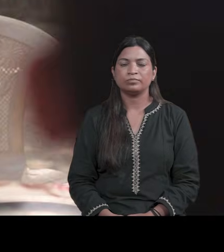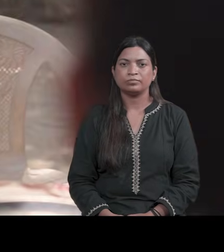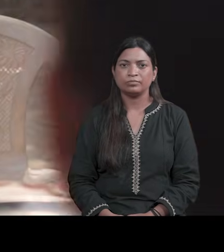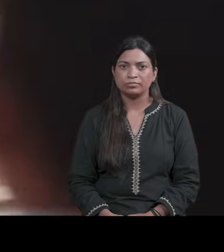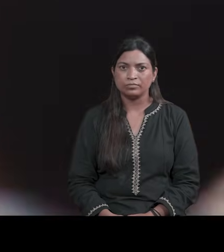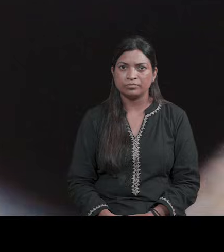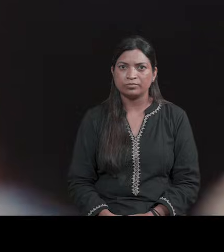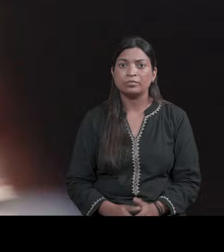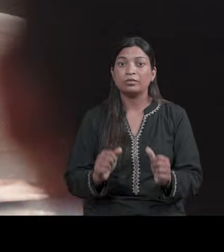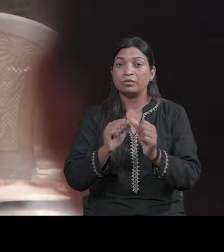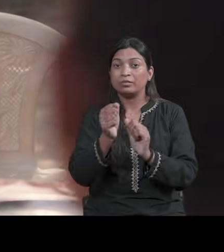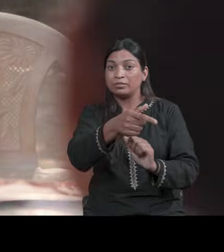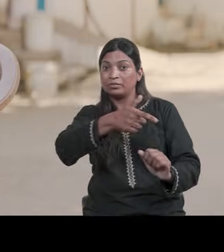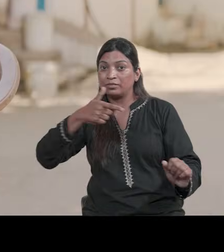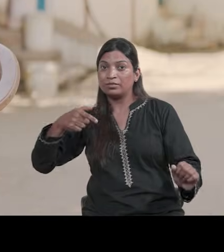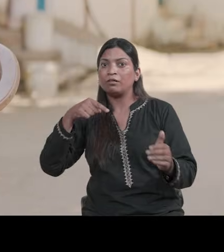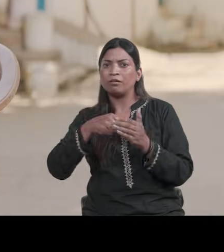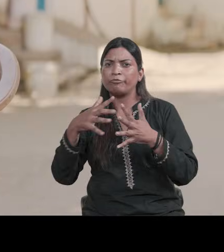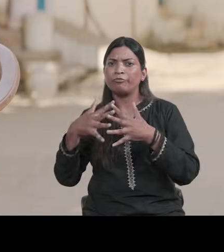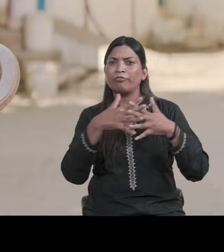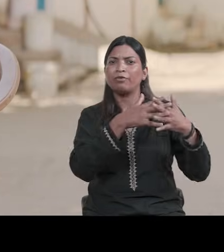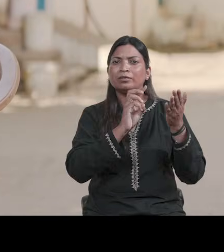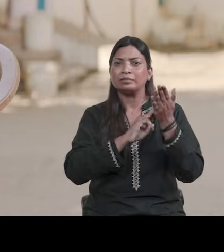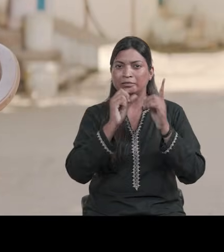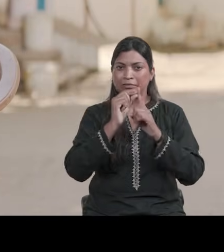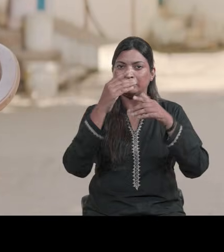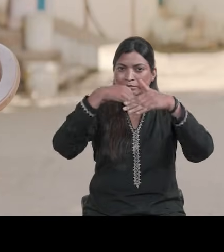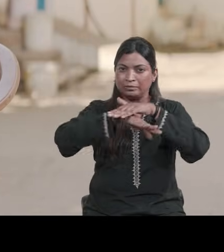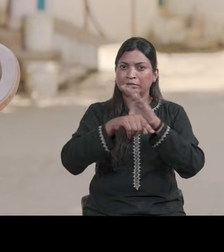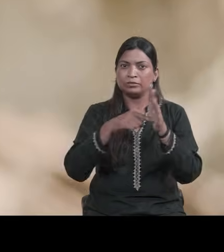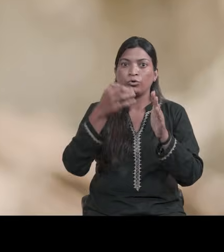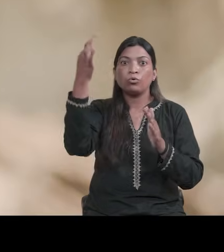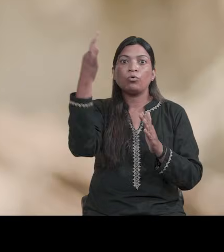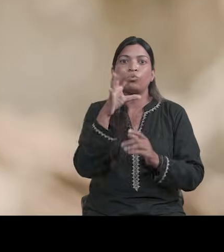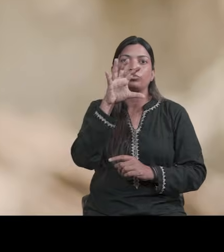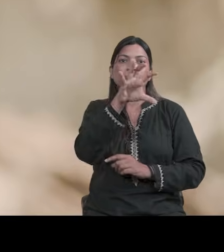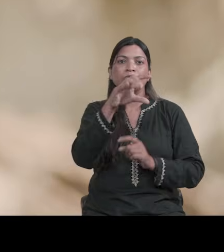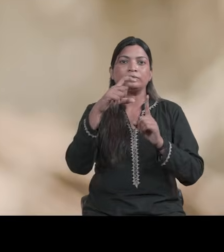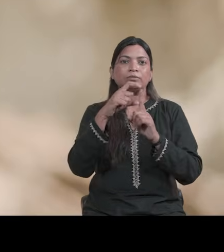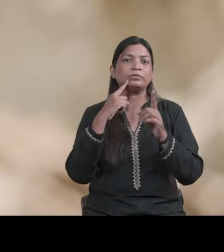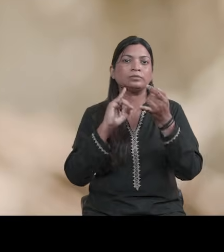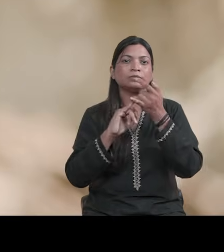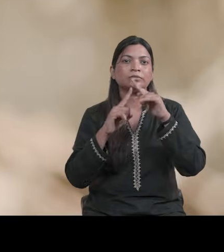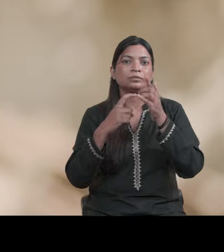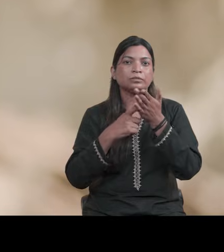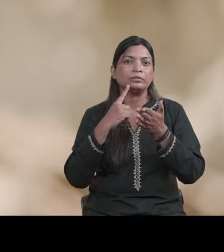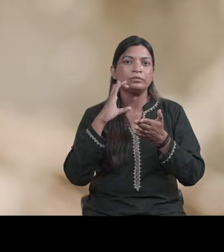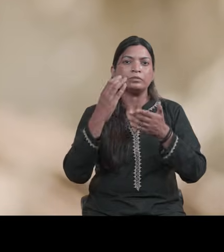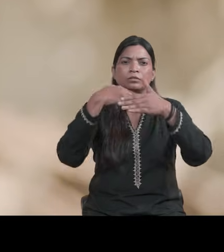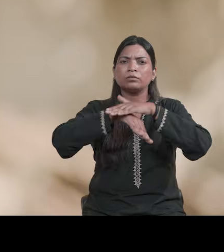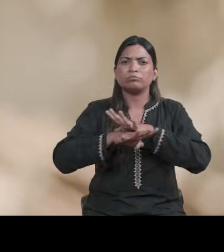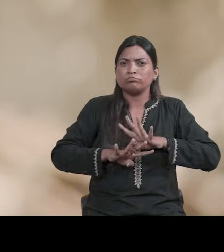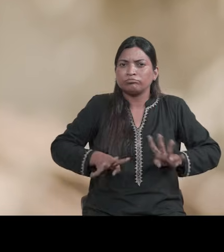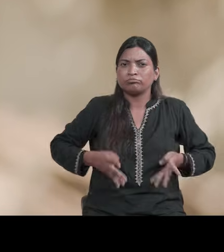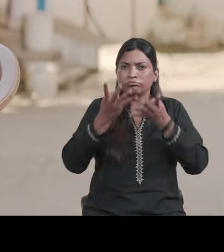देखिए, अलीराजपुर वेस्टर्न एमपी में पड़ने वाला एक नया ज़िला है और पूरी तरह से आदिवासी समुदाय के लोग